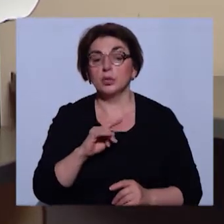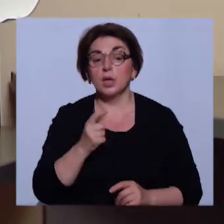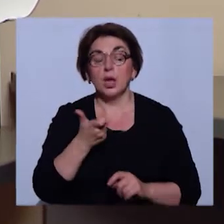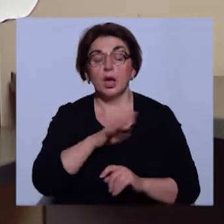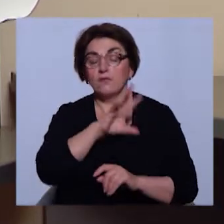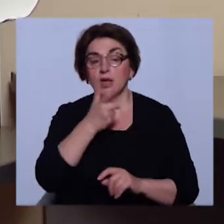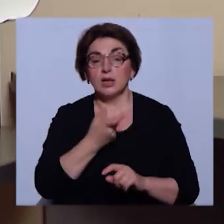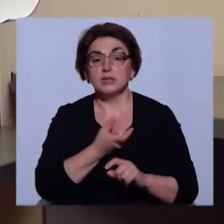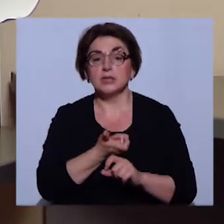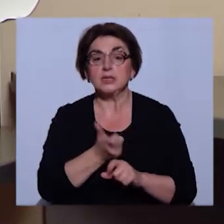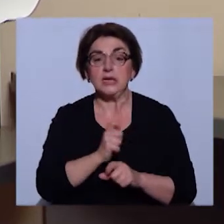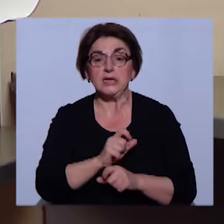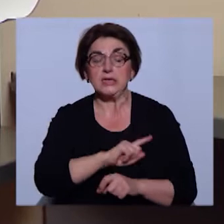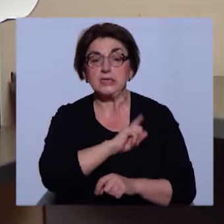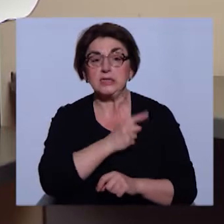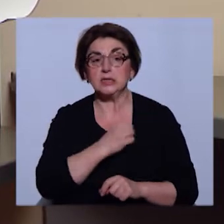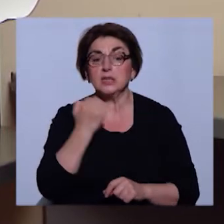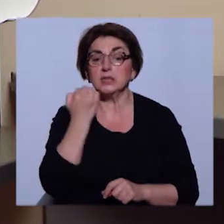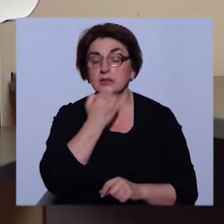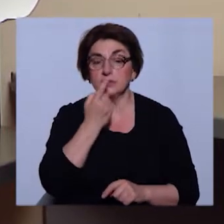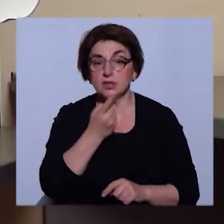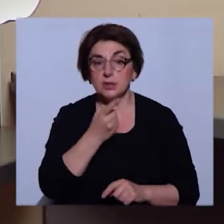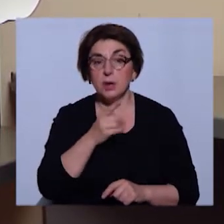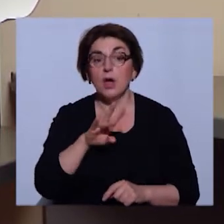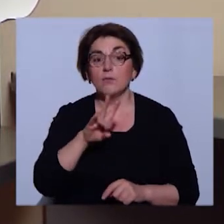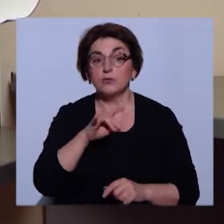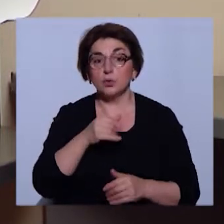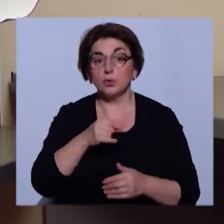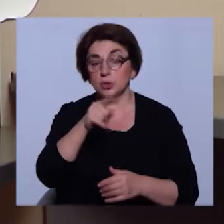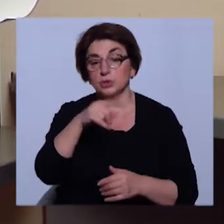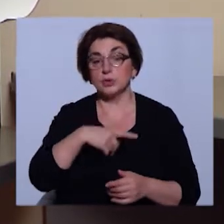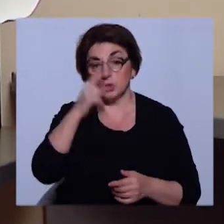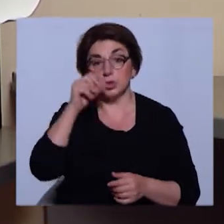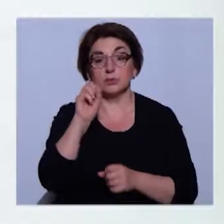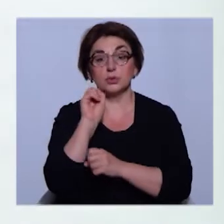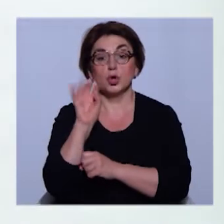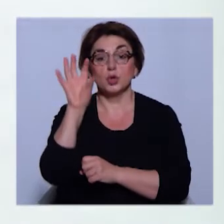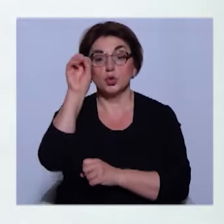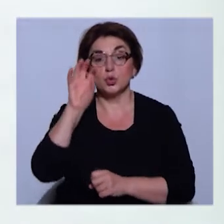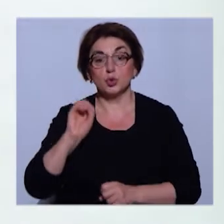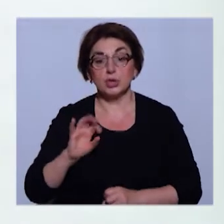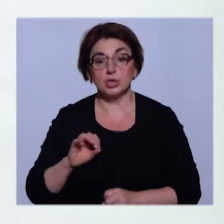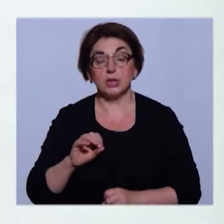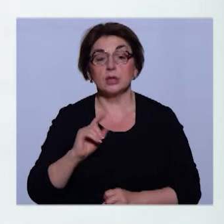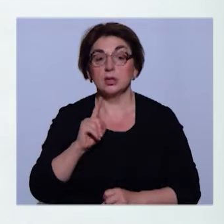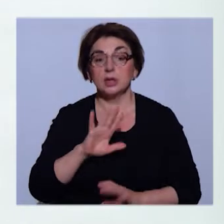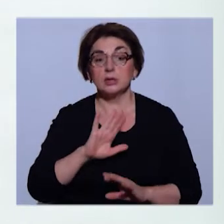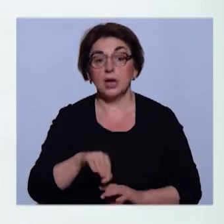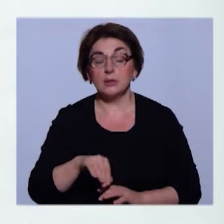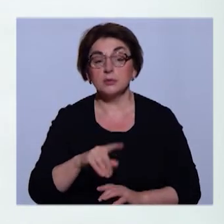ძლიერი არამეტალური თვისებების მქონე ნივთიერებაა და ფტორი იყოს შენთვის შუქნიშანი. გარდა